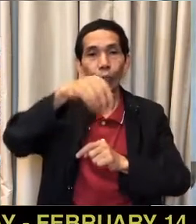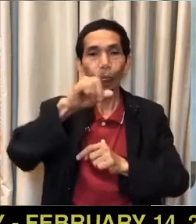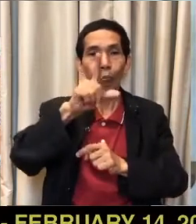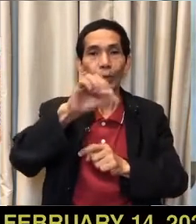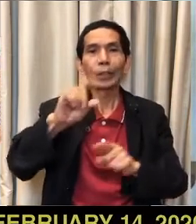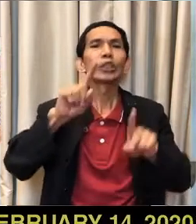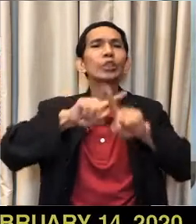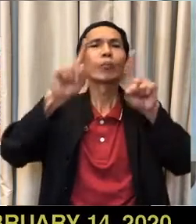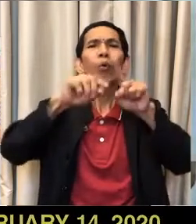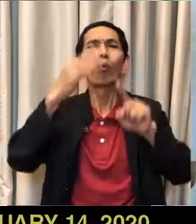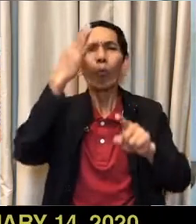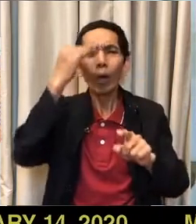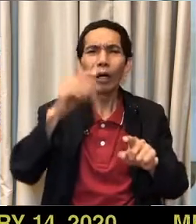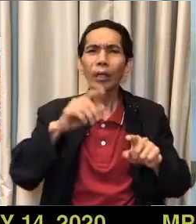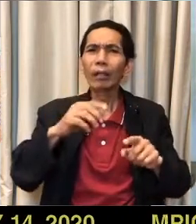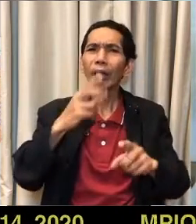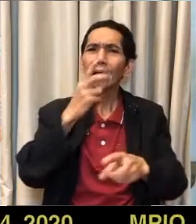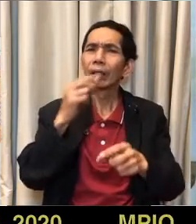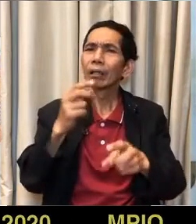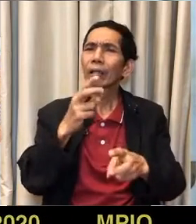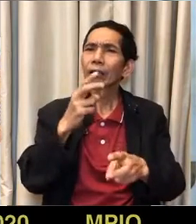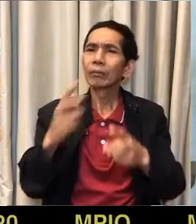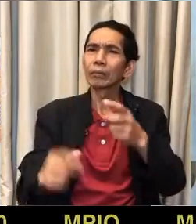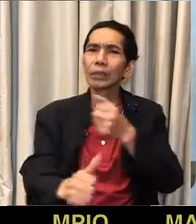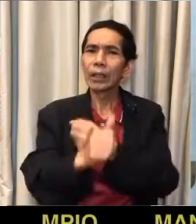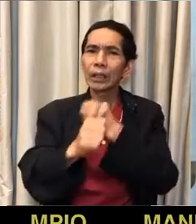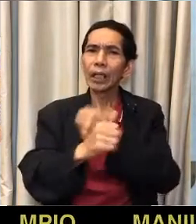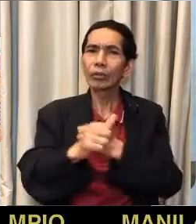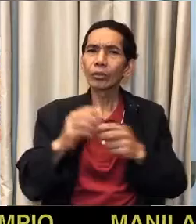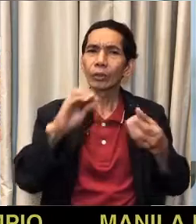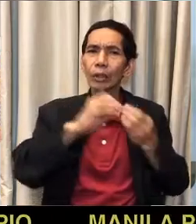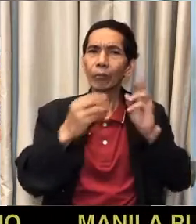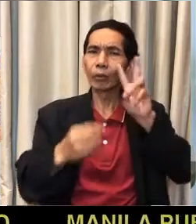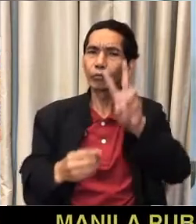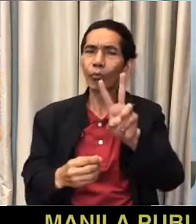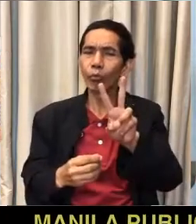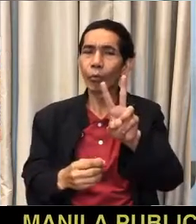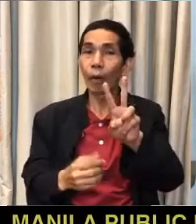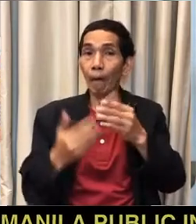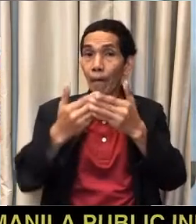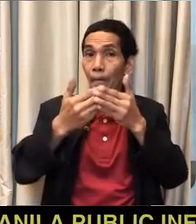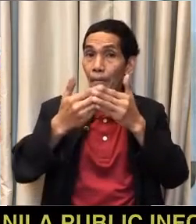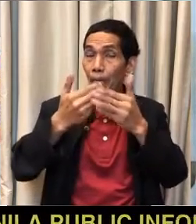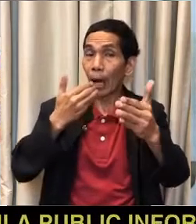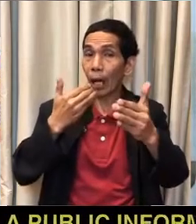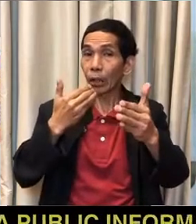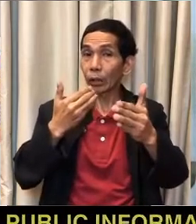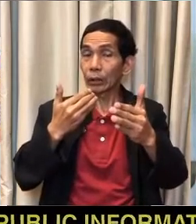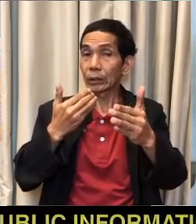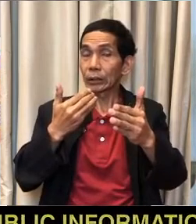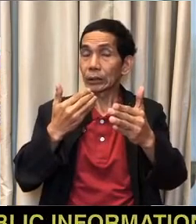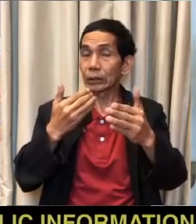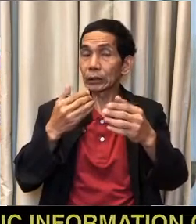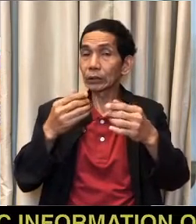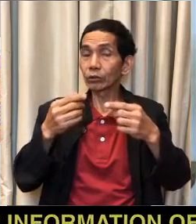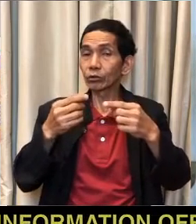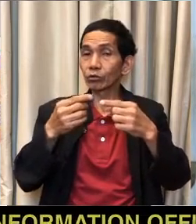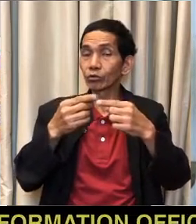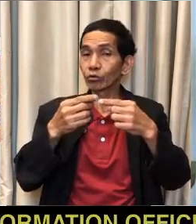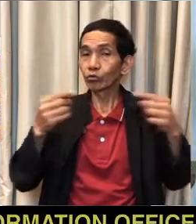Oh, iba-iba yung polio. Bakit nga ba delikado yung 2? Ayan, mama, mapakinggan natin. Bagong strain po kasi